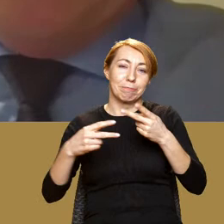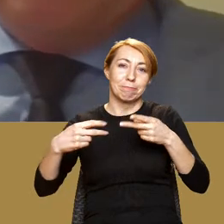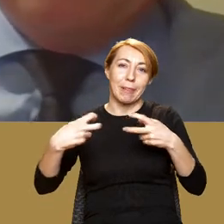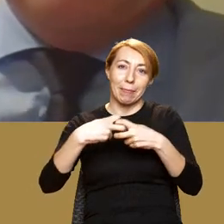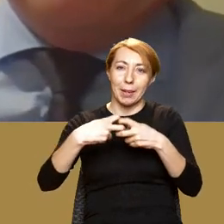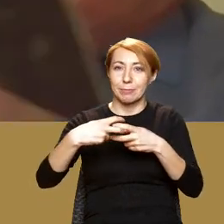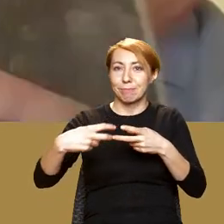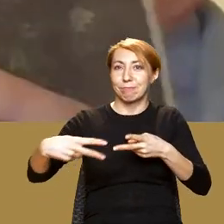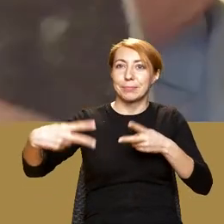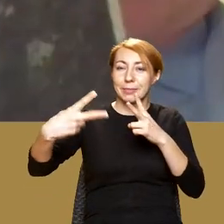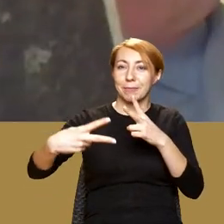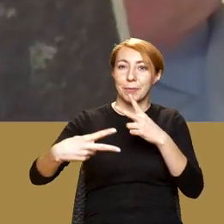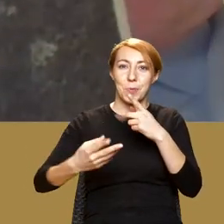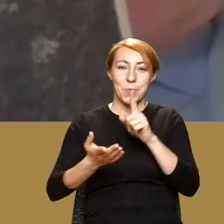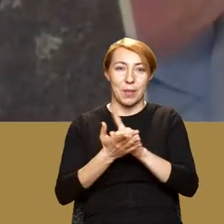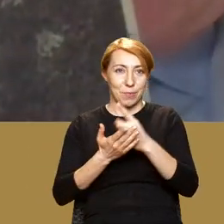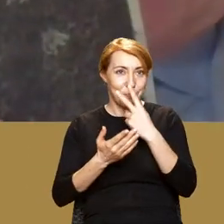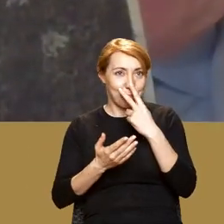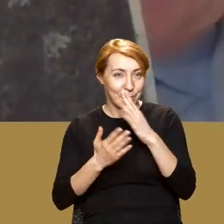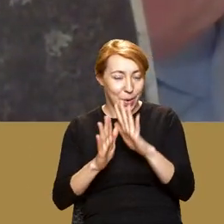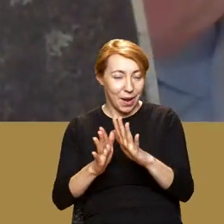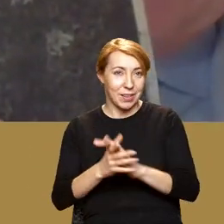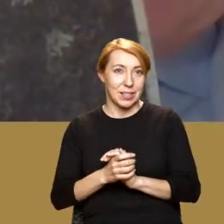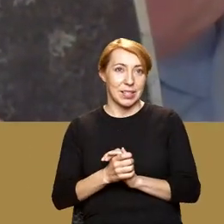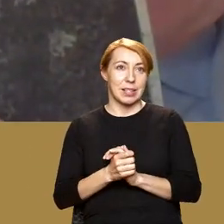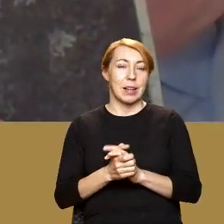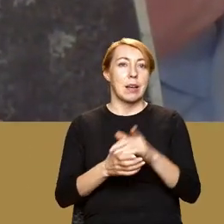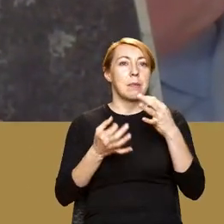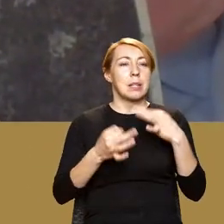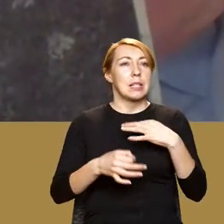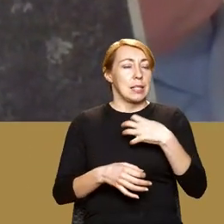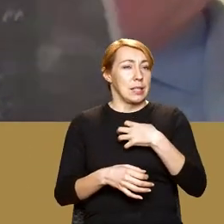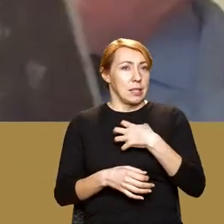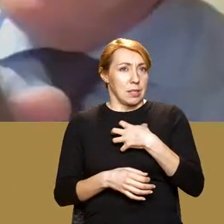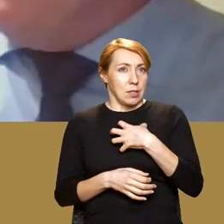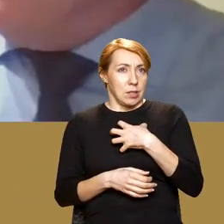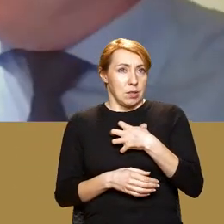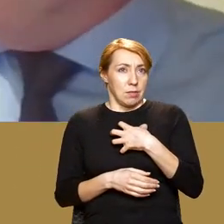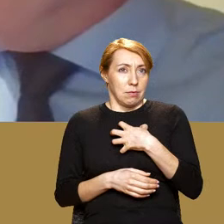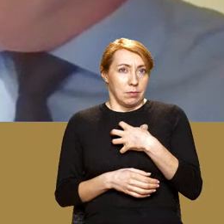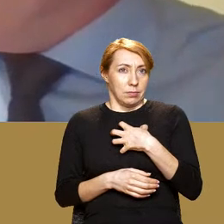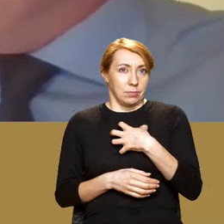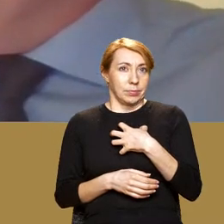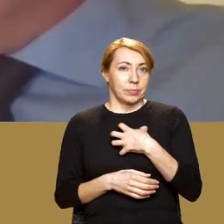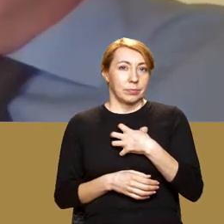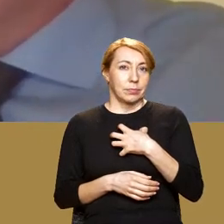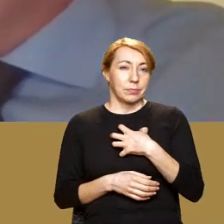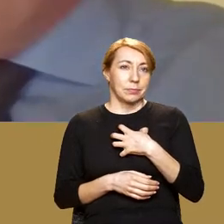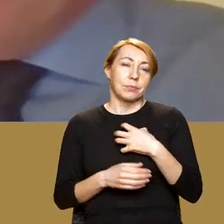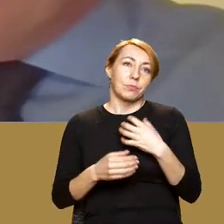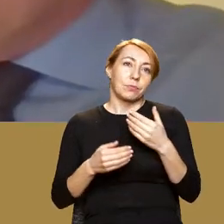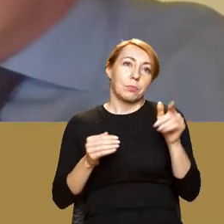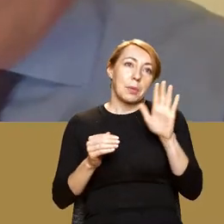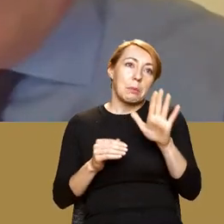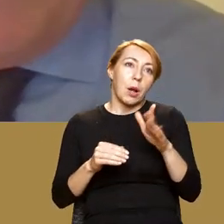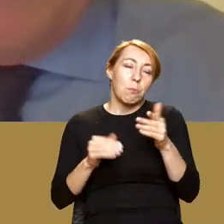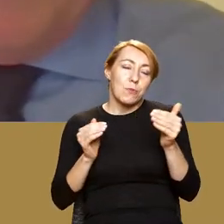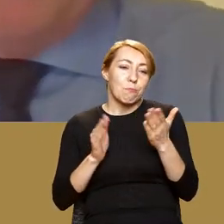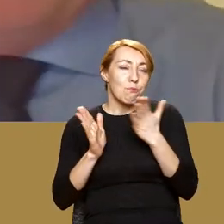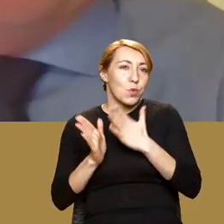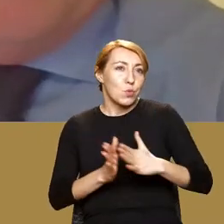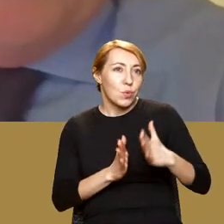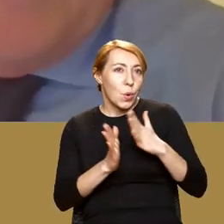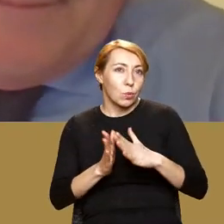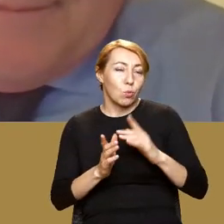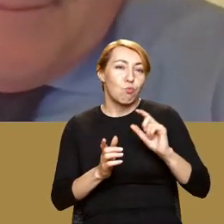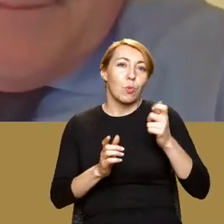przez internet zobaczyć to źródło. Dyrektorze, takie pytanie, czy może ma pan przygotowane jeszcze